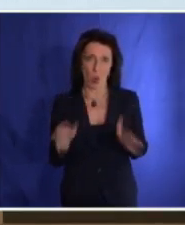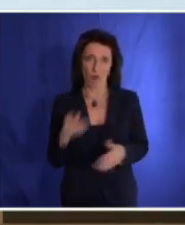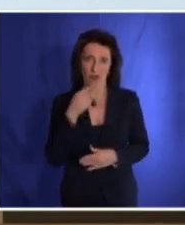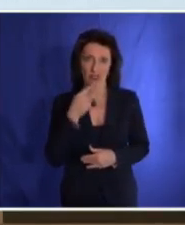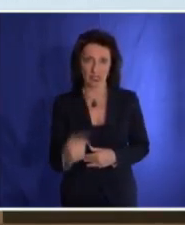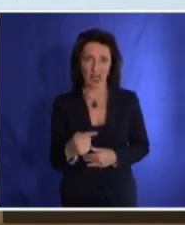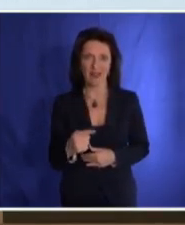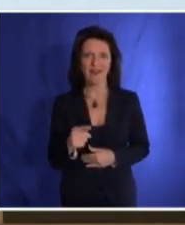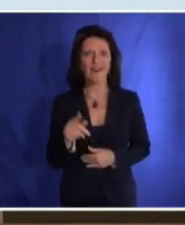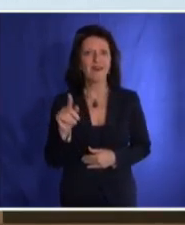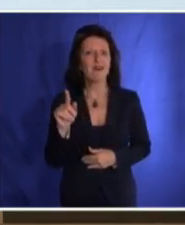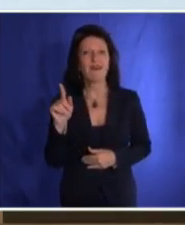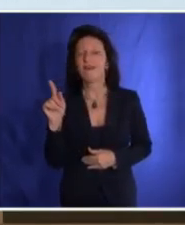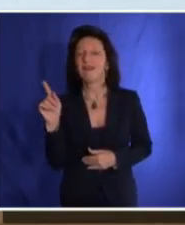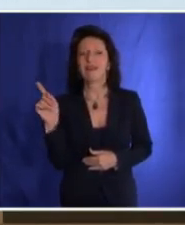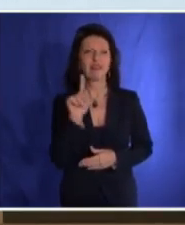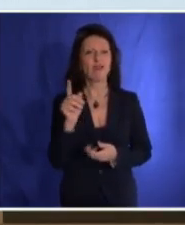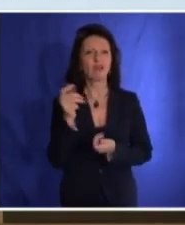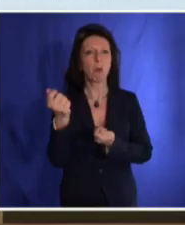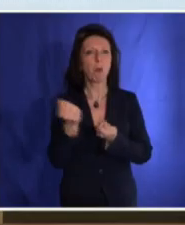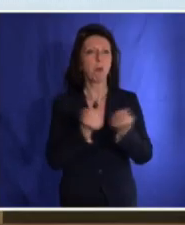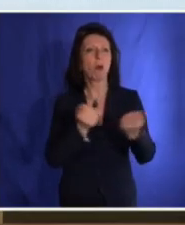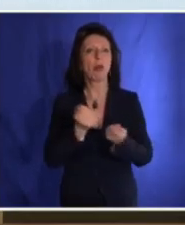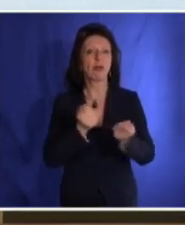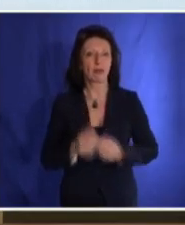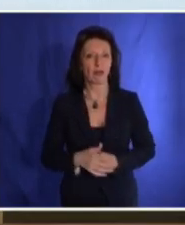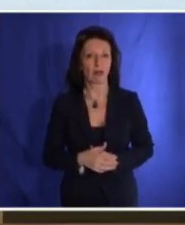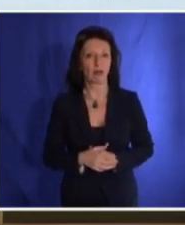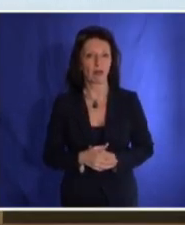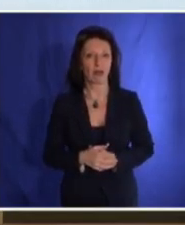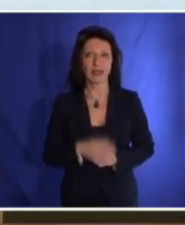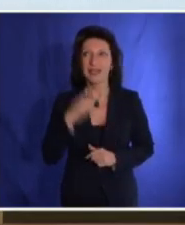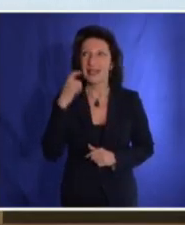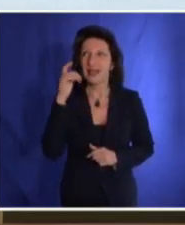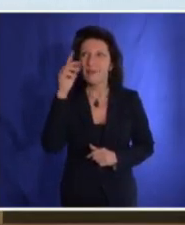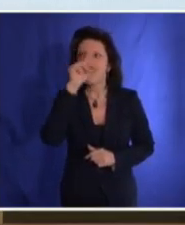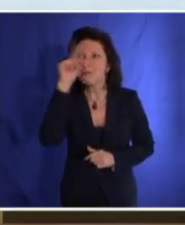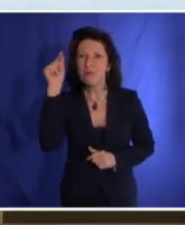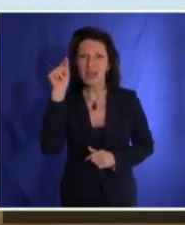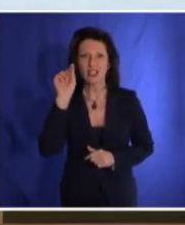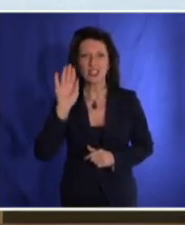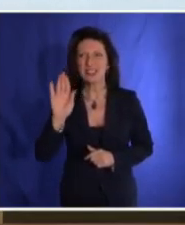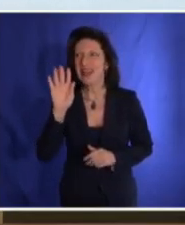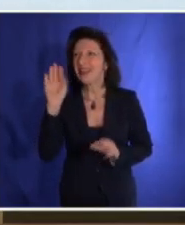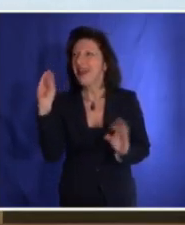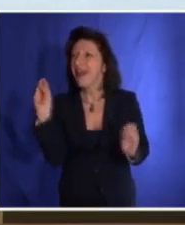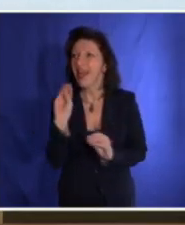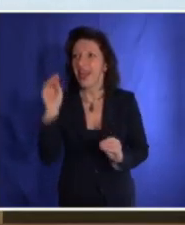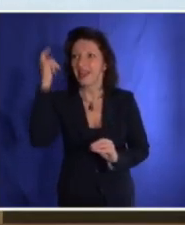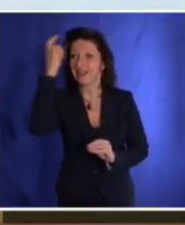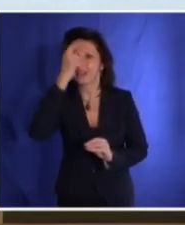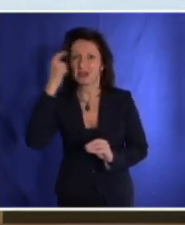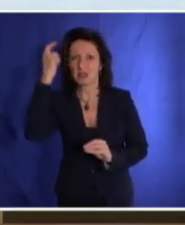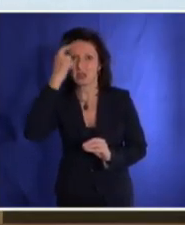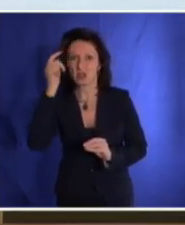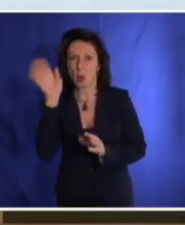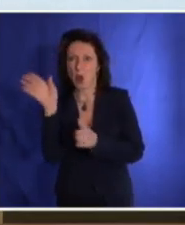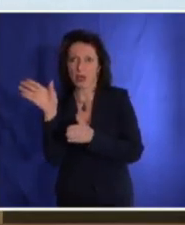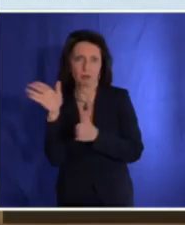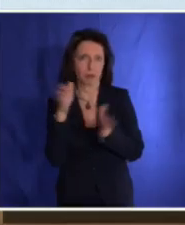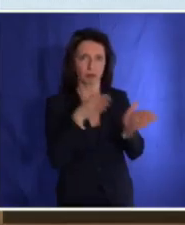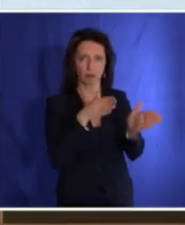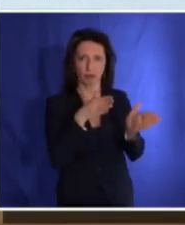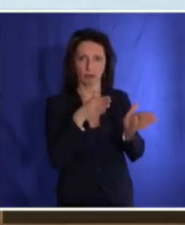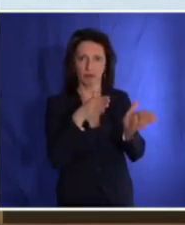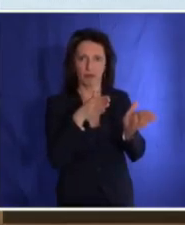Politik betreiben, die sich immer weiter von den echten Sorgen der Menschen wegbewegt. Keine Politik, die den Kopf in den Sand